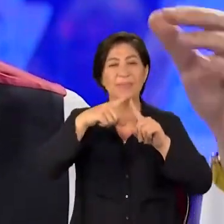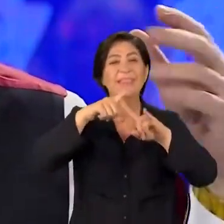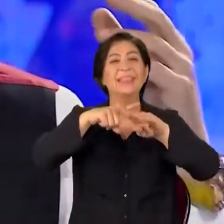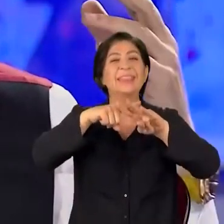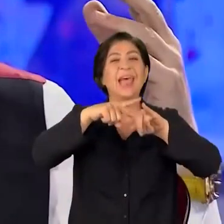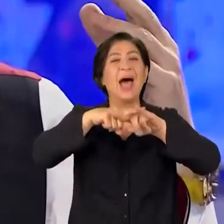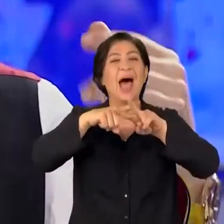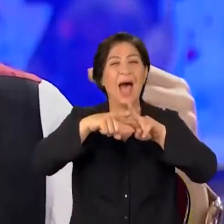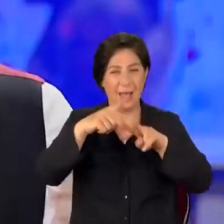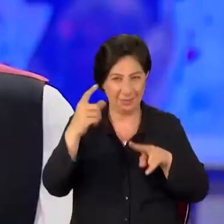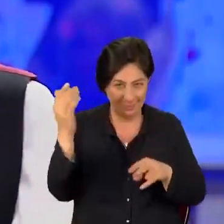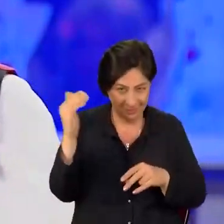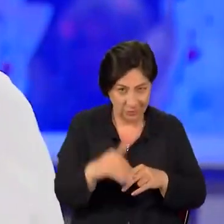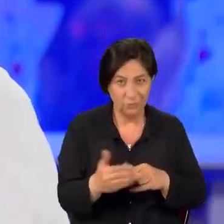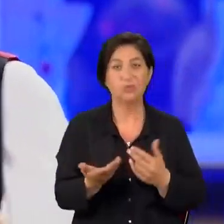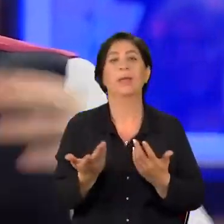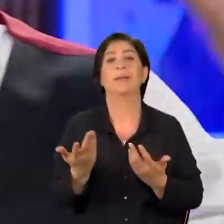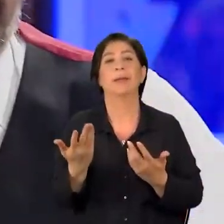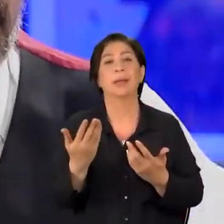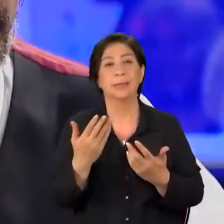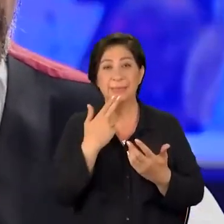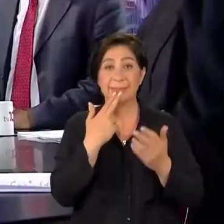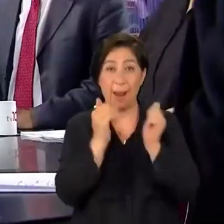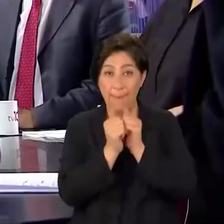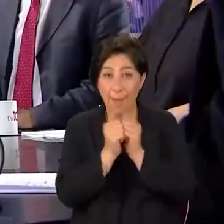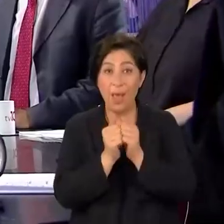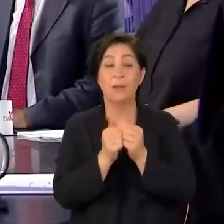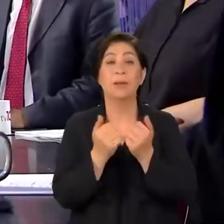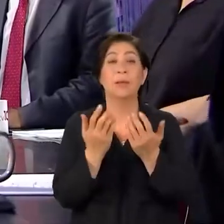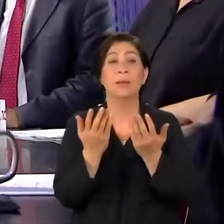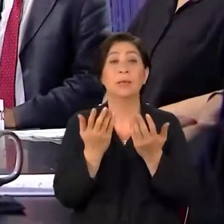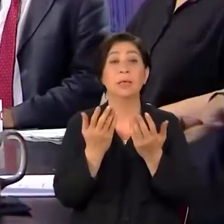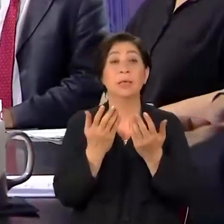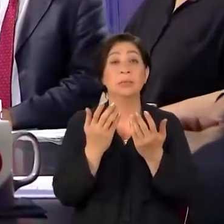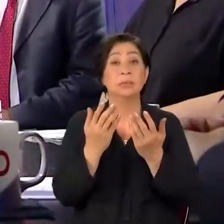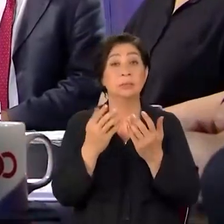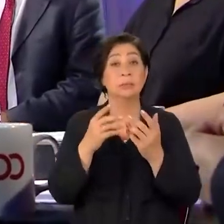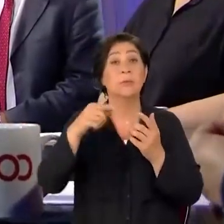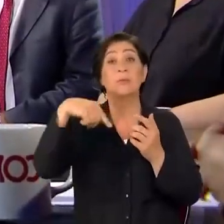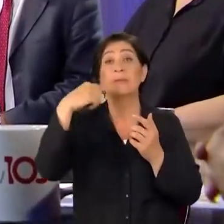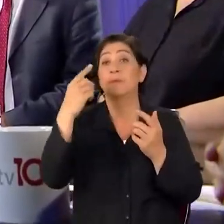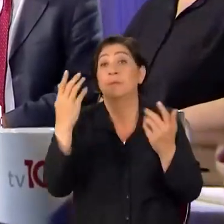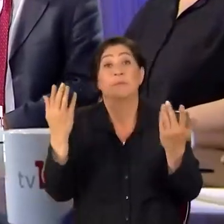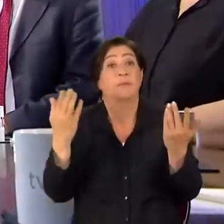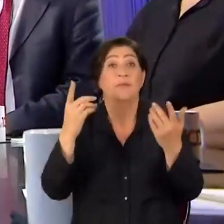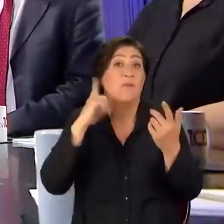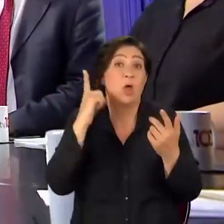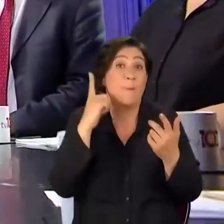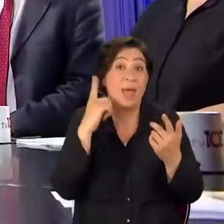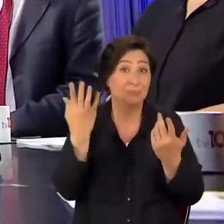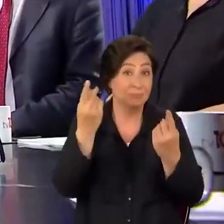söylüyor olabilirim ismini, bizim Taha çıkacak, kızlarla beraber bir influencer ya da